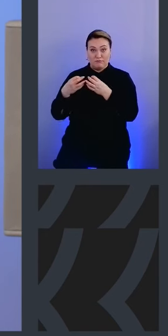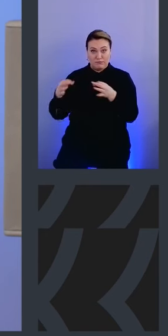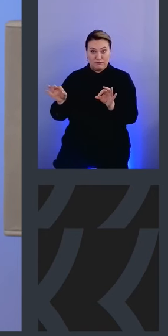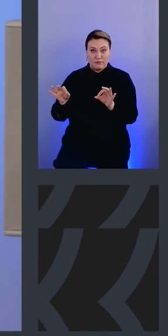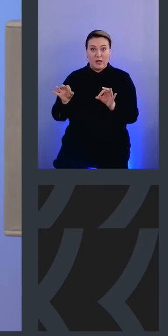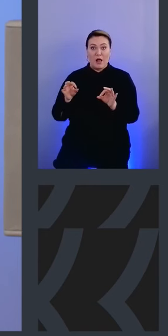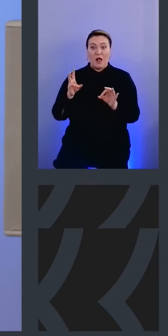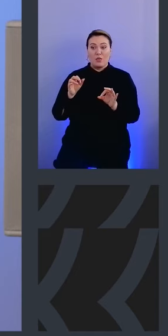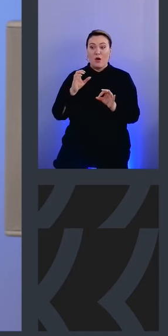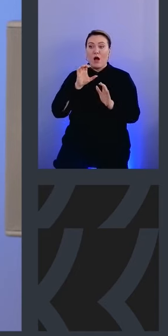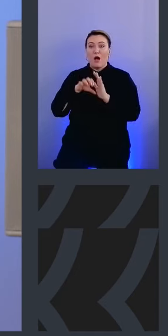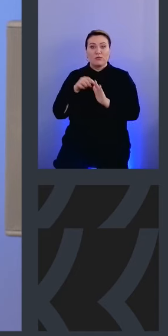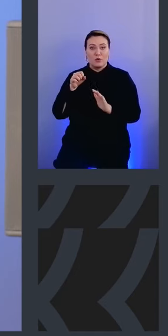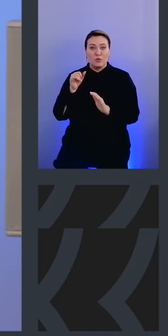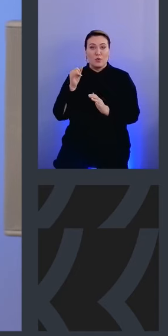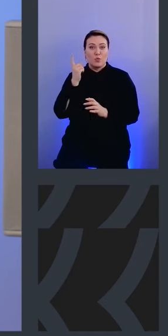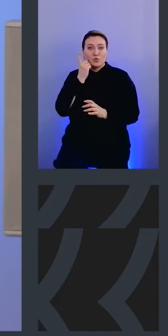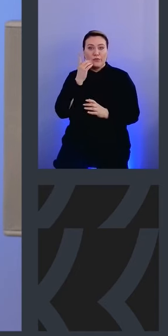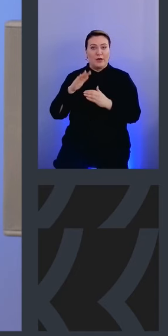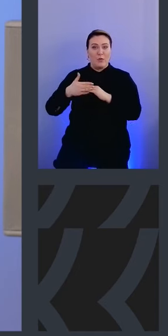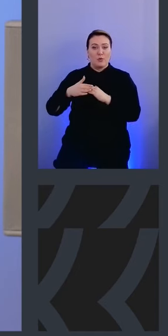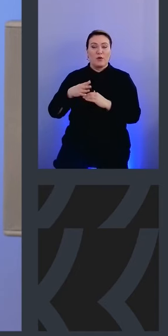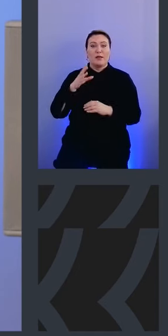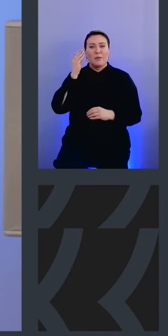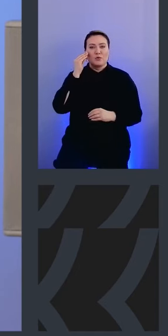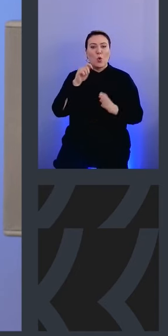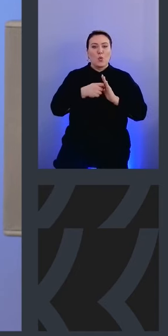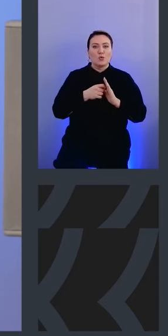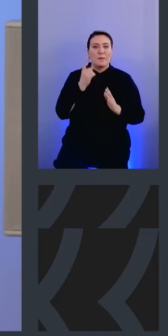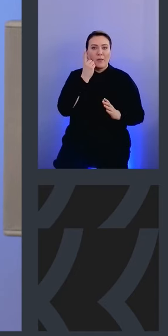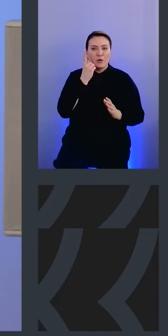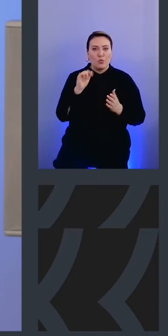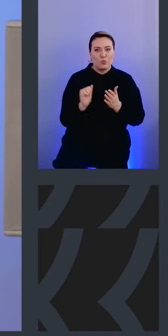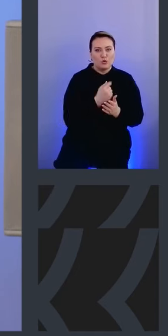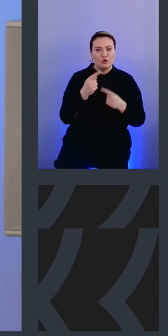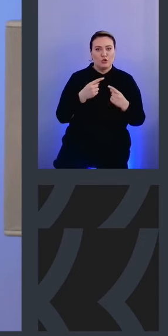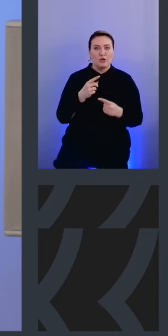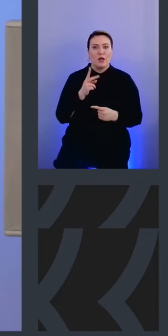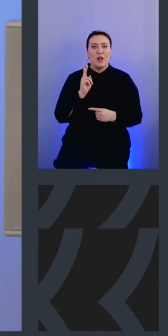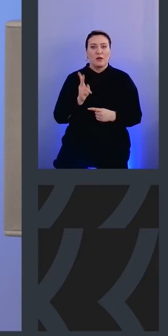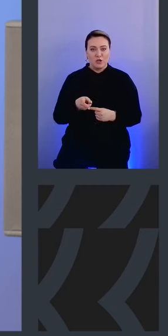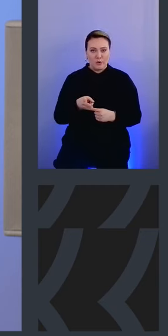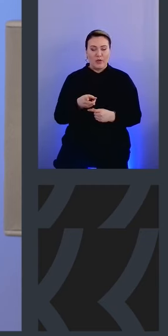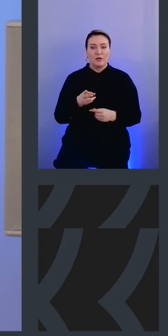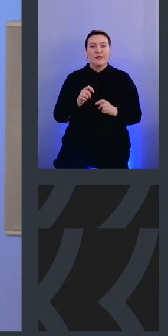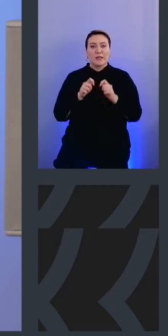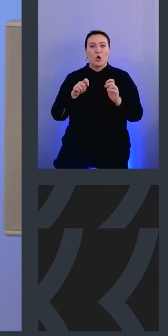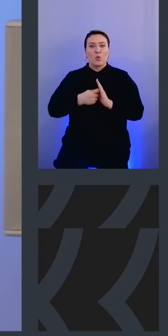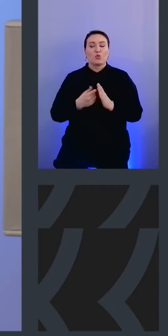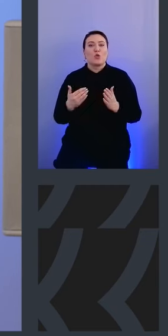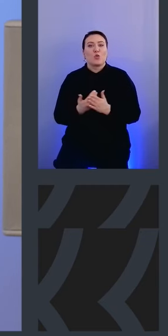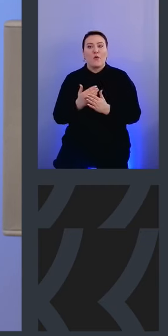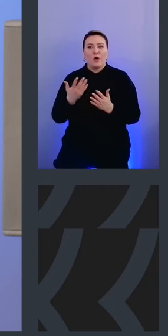вебе, то ты, по сути, можешь ключи с мобильного устройства удалить через личный кабинет, создать ключ на какое-то